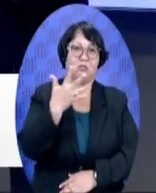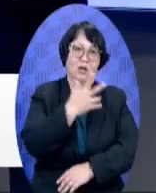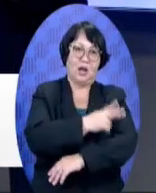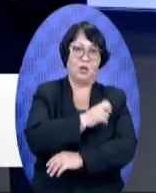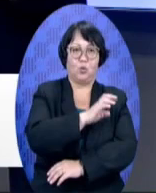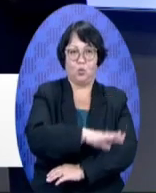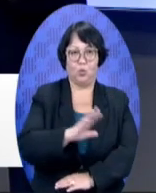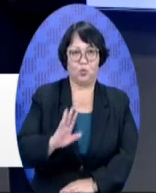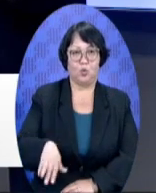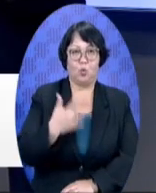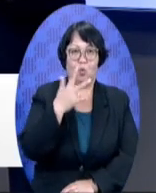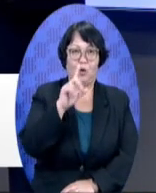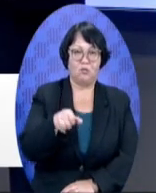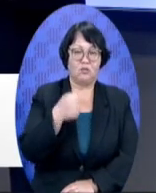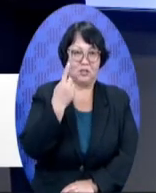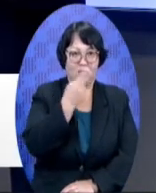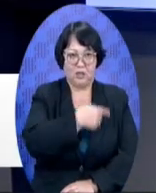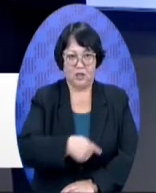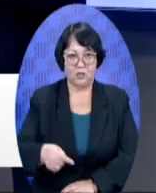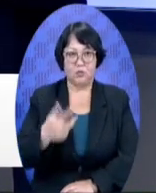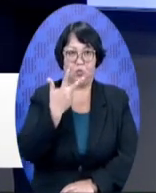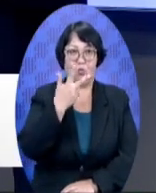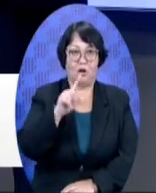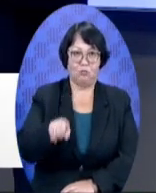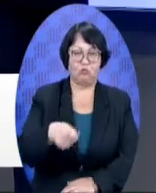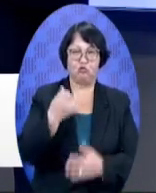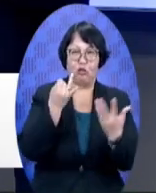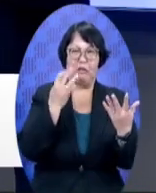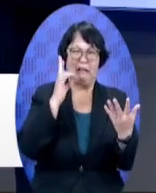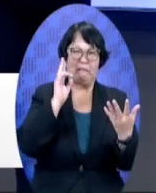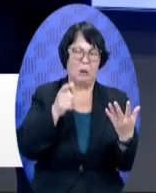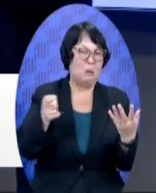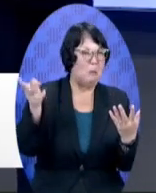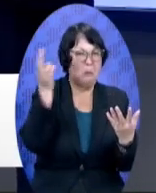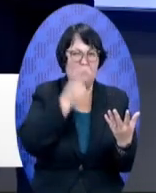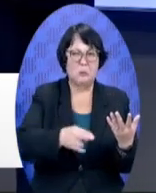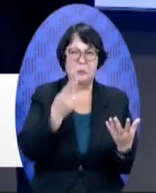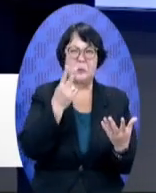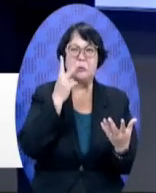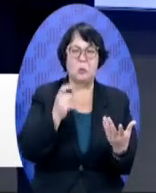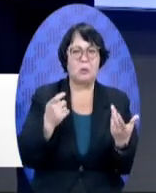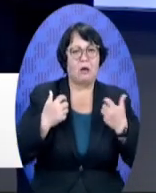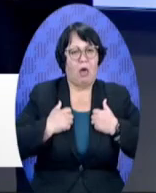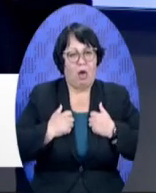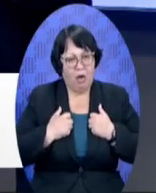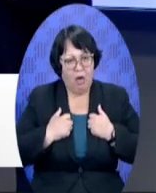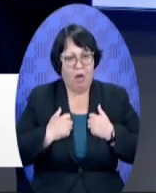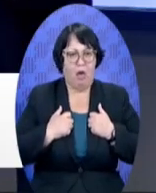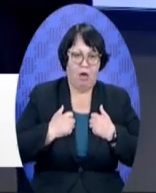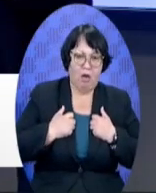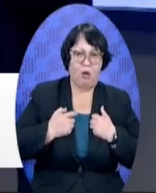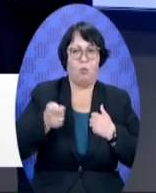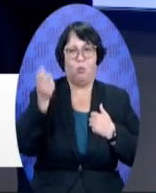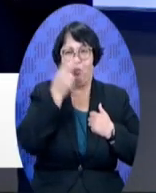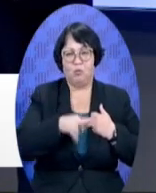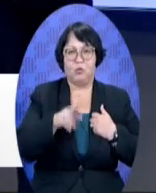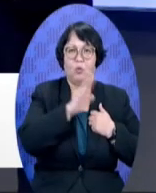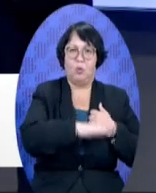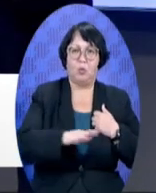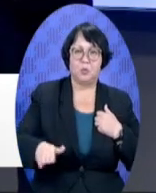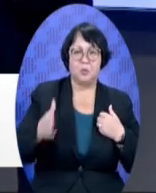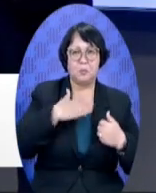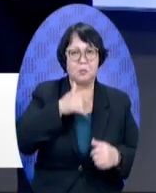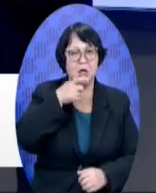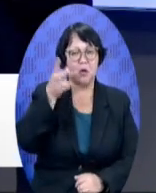өнөөдөр 3.1-3.7 кг хэмжээтэй цүнх үрч явна. Гэтэл энэ нь одоо яг хүүхдийн эрүүл мэндэд нийцч байна уугүй юу?